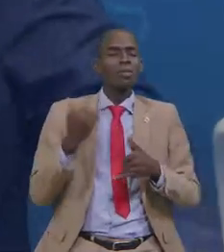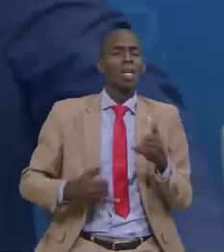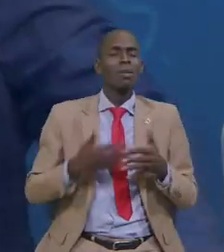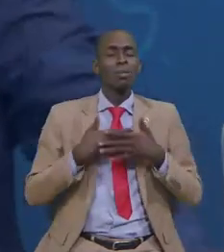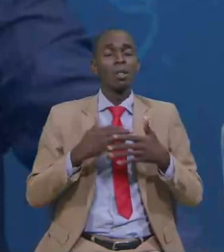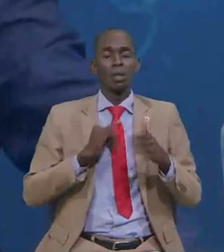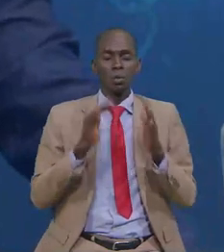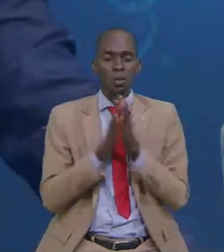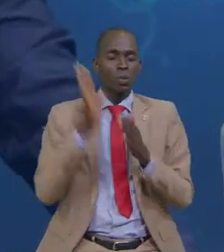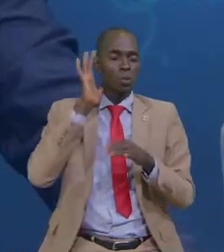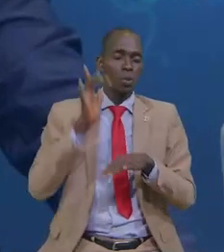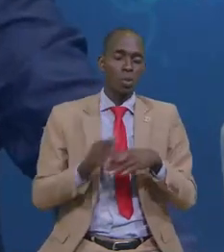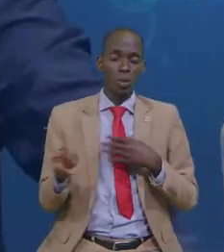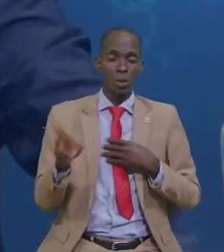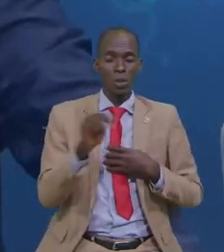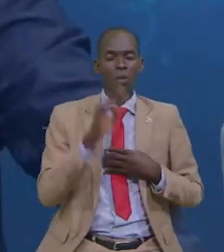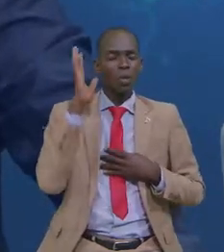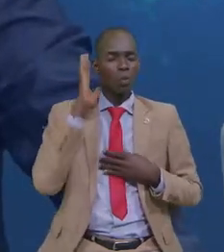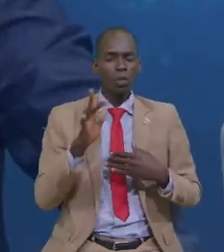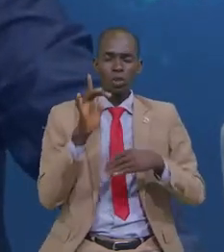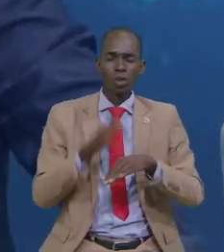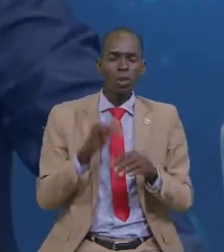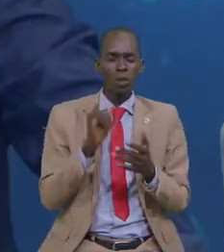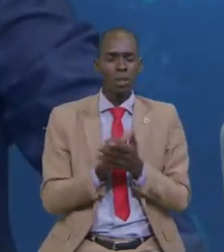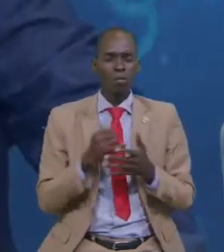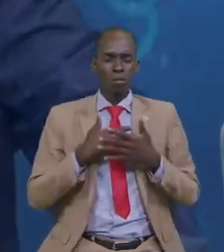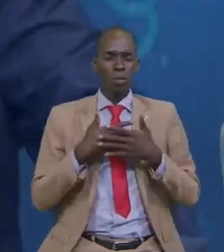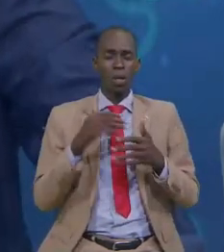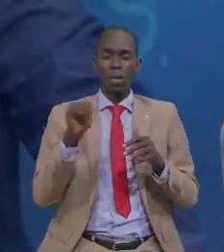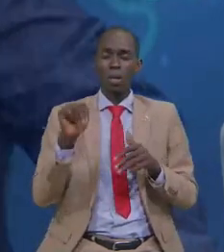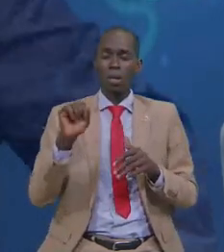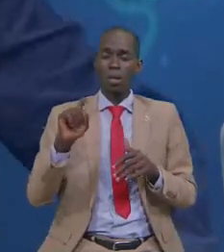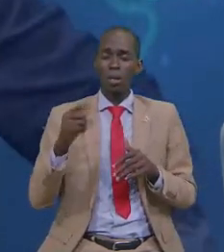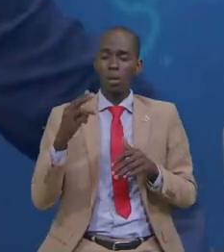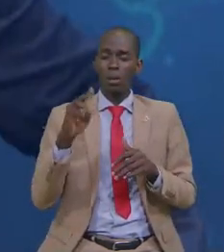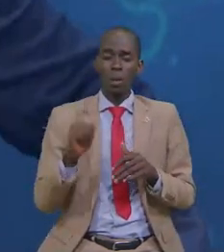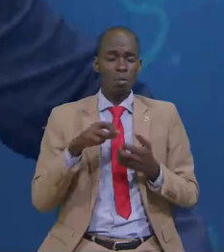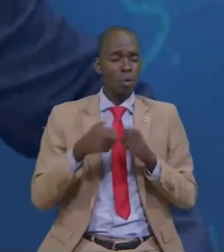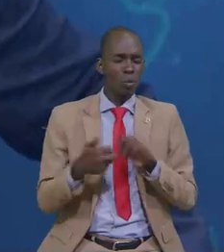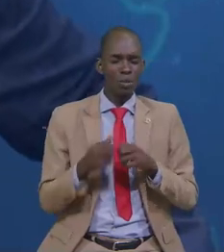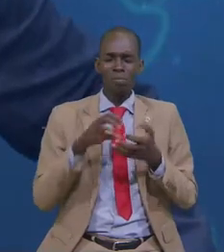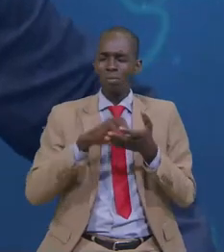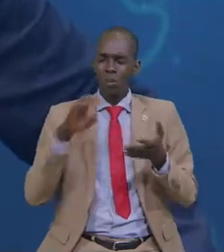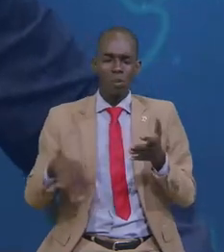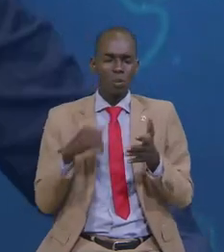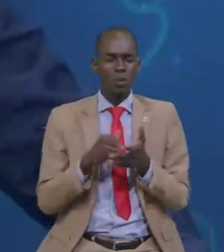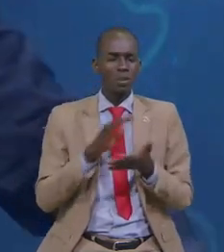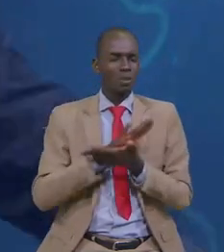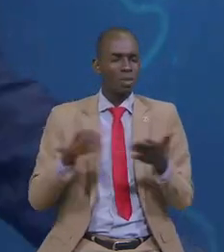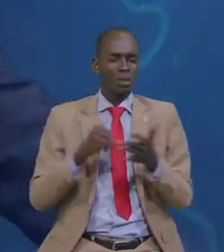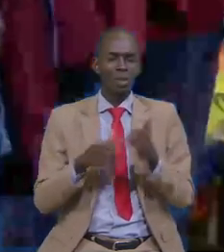vont rendre le dernier souffle. Je prie que tu les touches maintenant, ôte l'asthme, guéris l'asthme maintenant